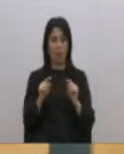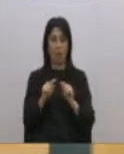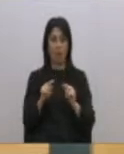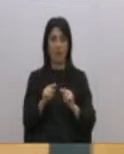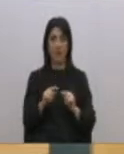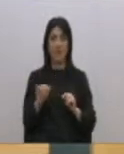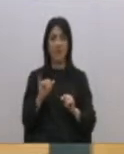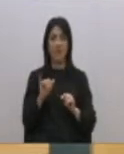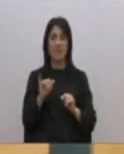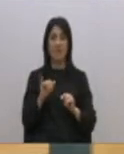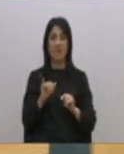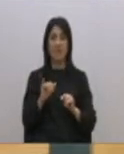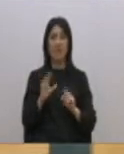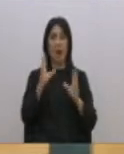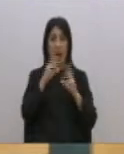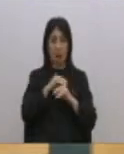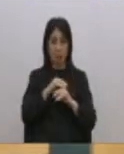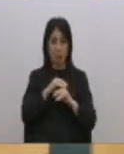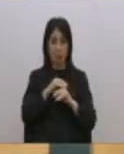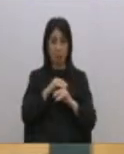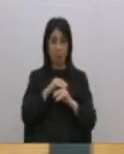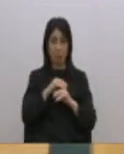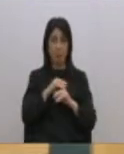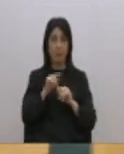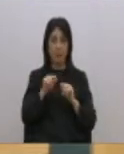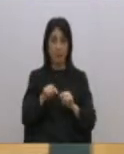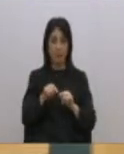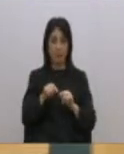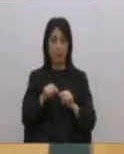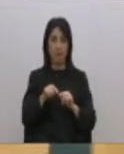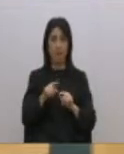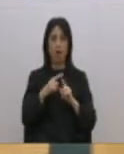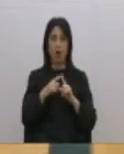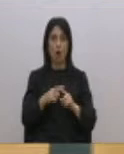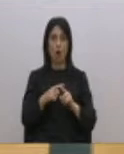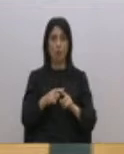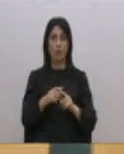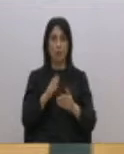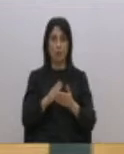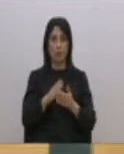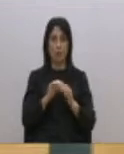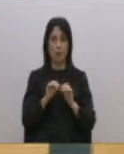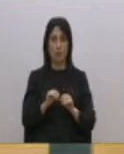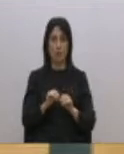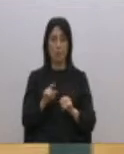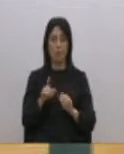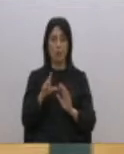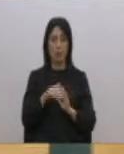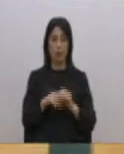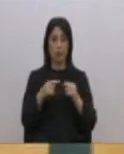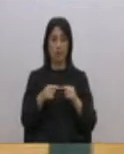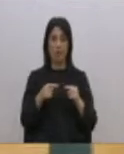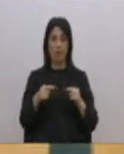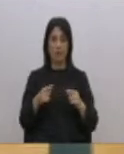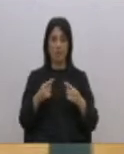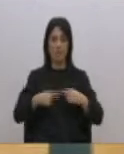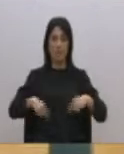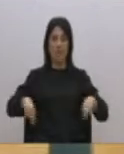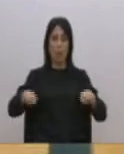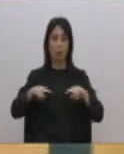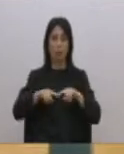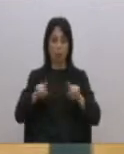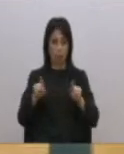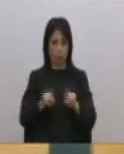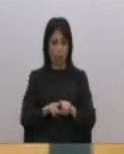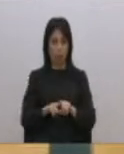Ანუ სადაც გაზომვადია, იქ ეს კონსენსუსი მაქსიმალურად დაცულია, მათ შორის სხვადასხვა საბჭოებში